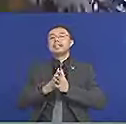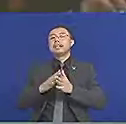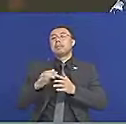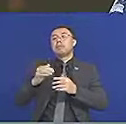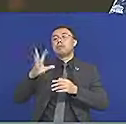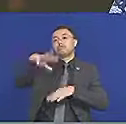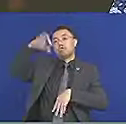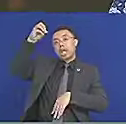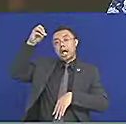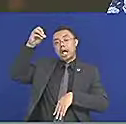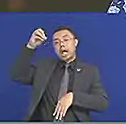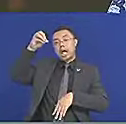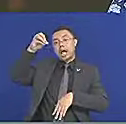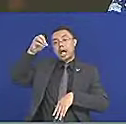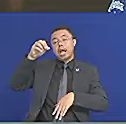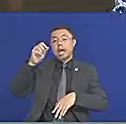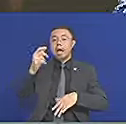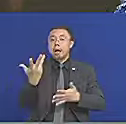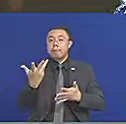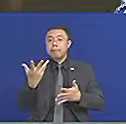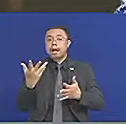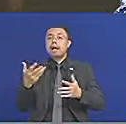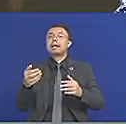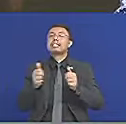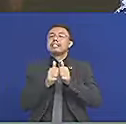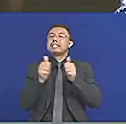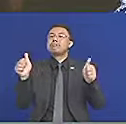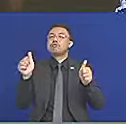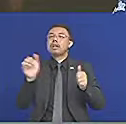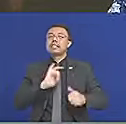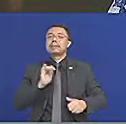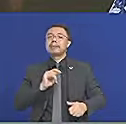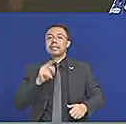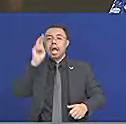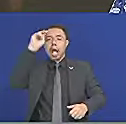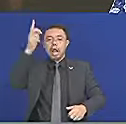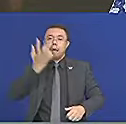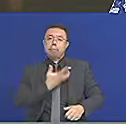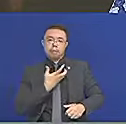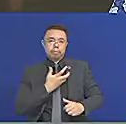titik puncak. Ya, seperti yang Allah kehendaki.